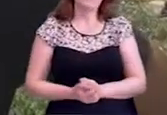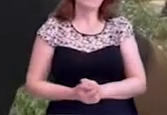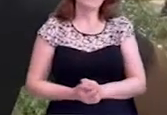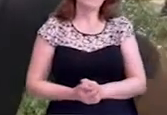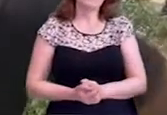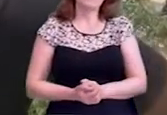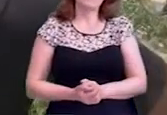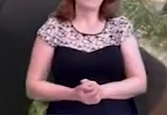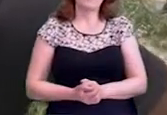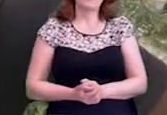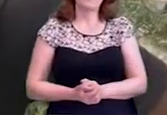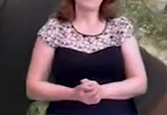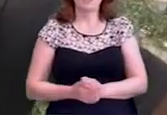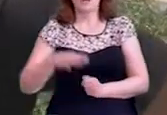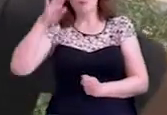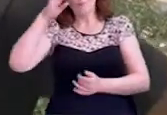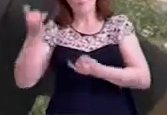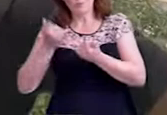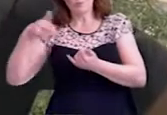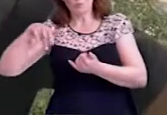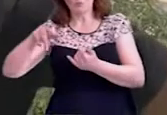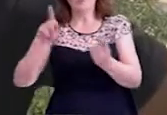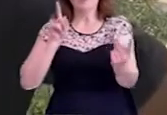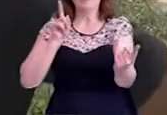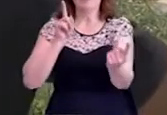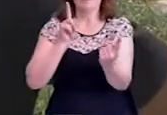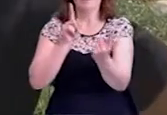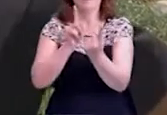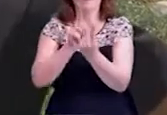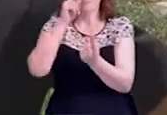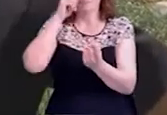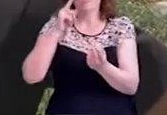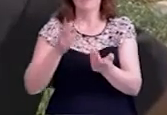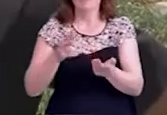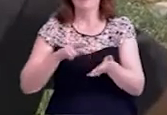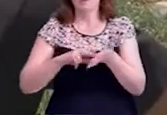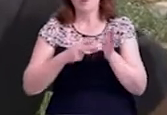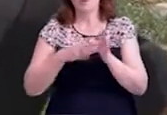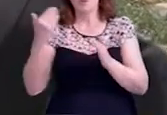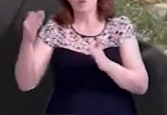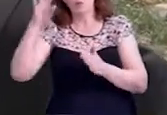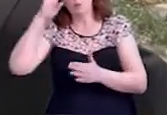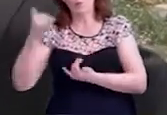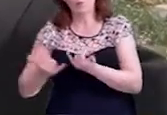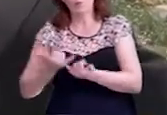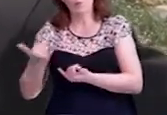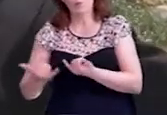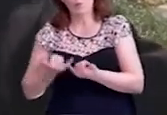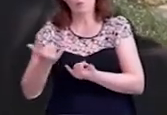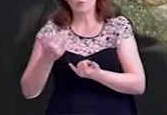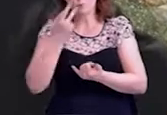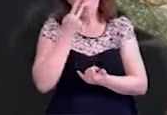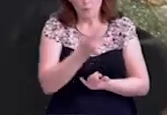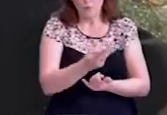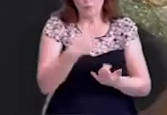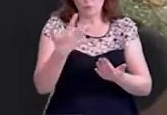де. І вони йшли на зустріч друг другу. Але її хлопець вже